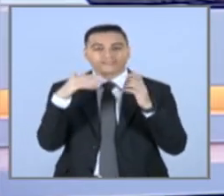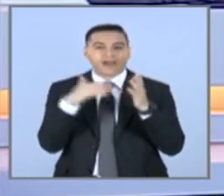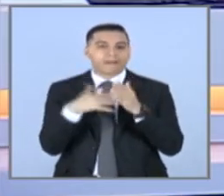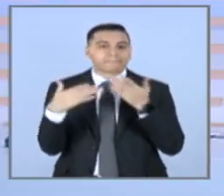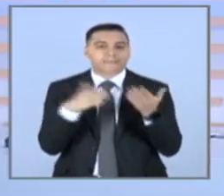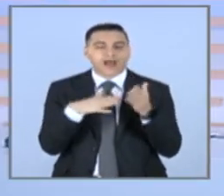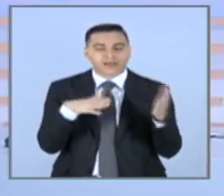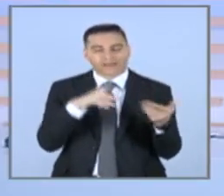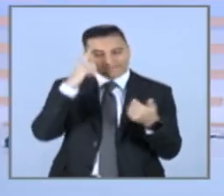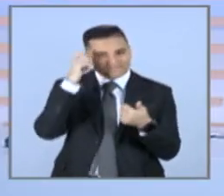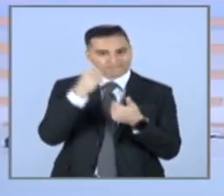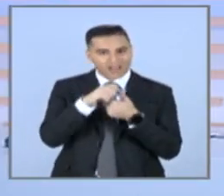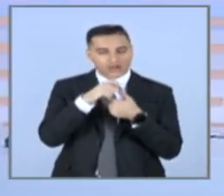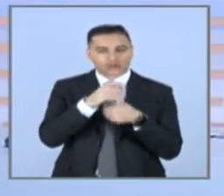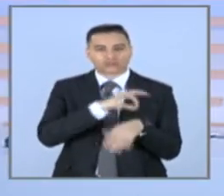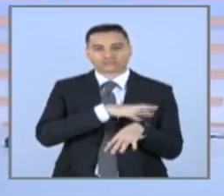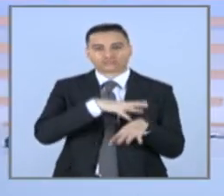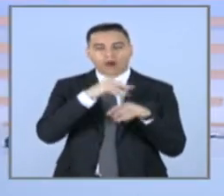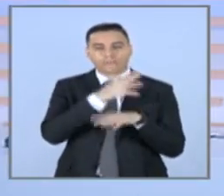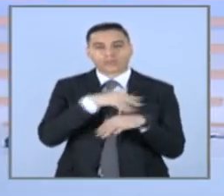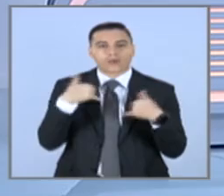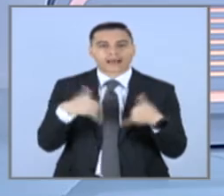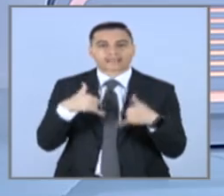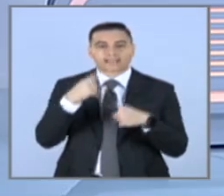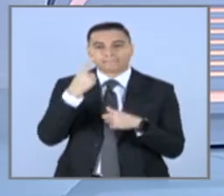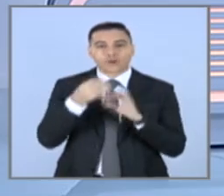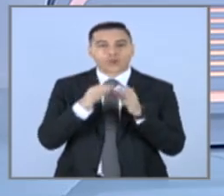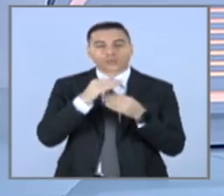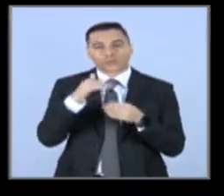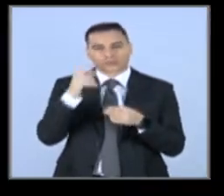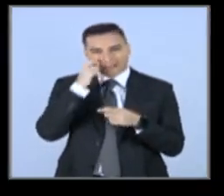طبعاً لازم نحيي شهداء الجزائر.